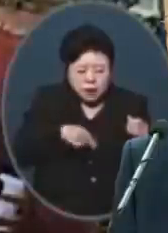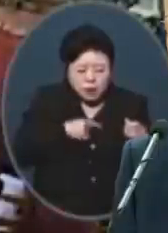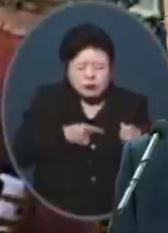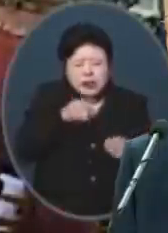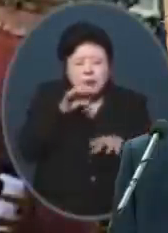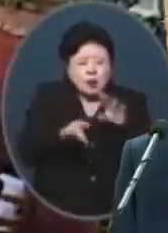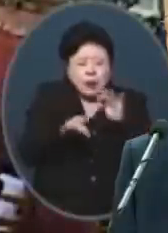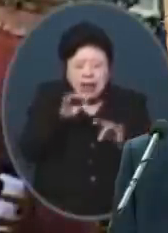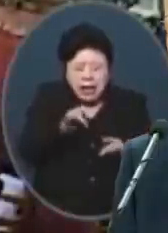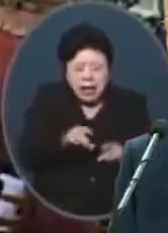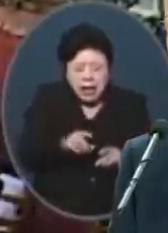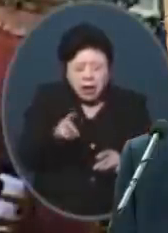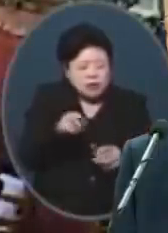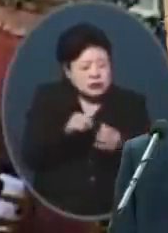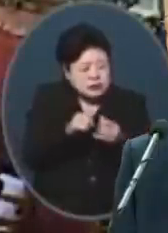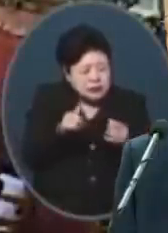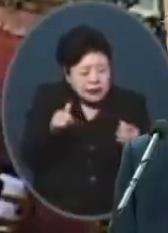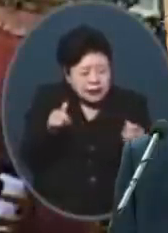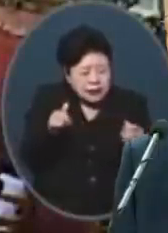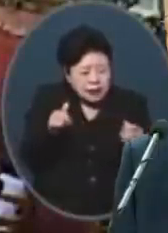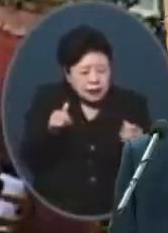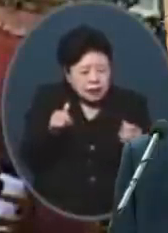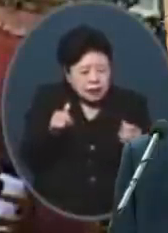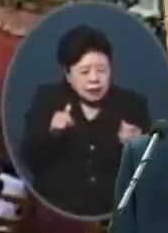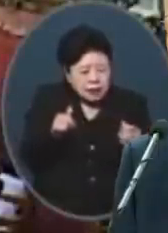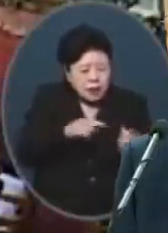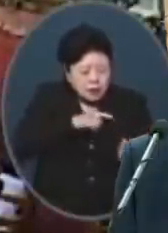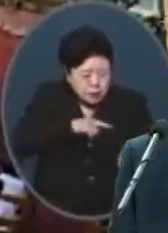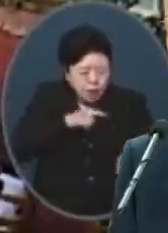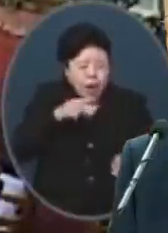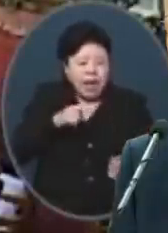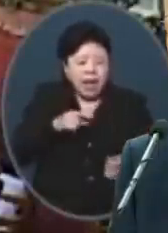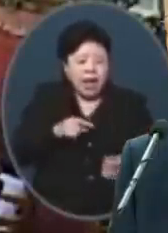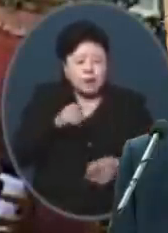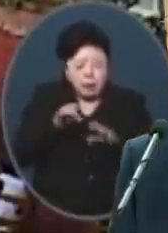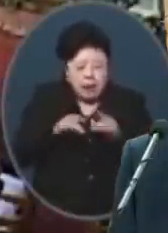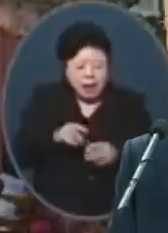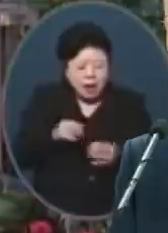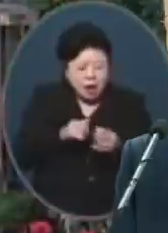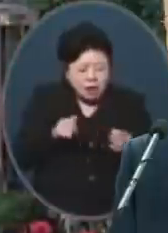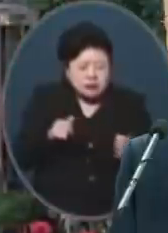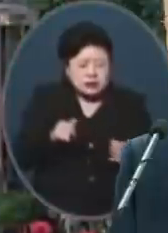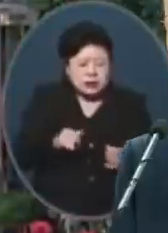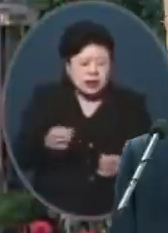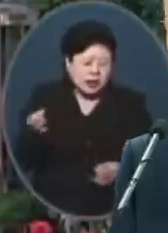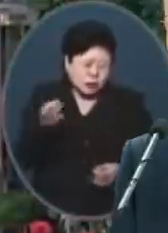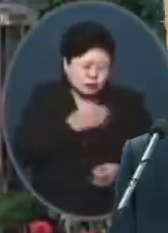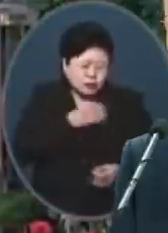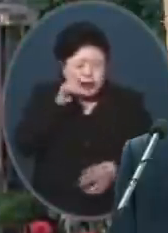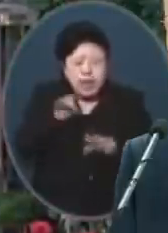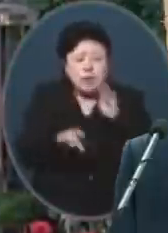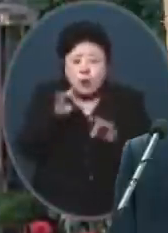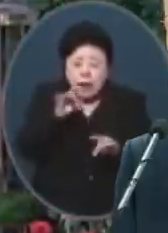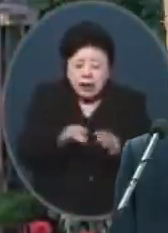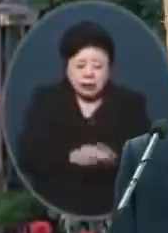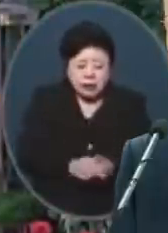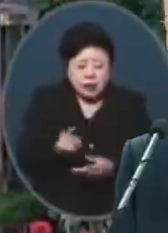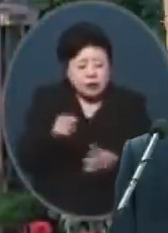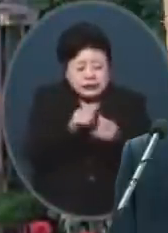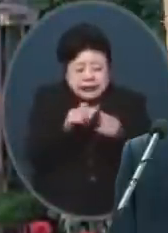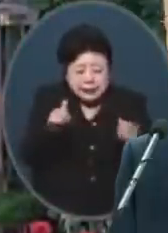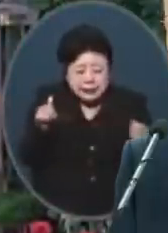목마르고 어떤 사람은 명예에 목말라요 어떤 사람은 후에 목이 말하고 어떤